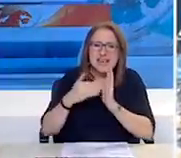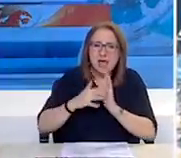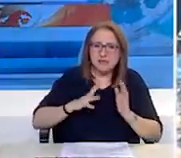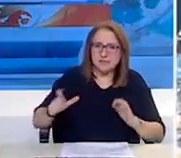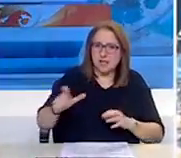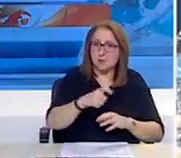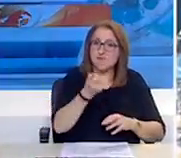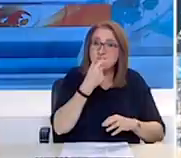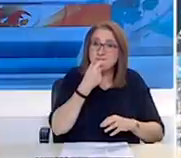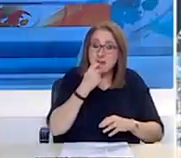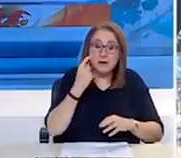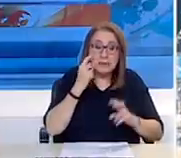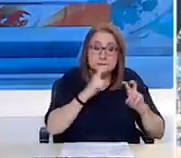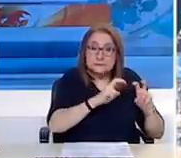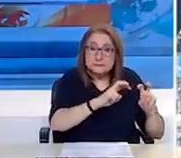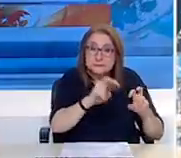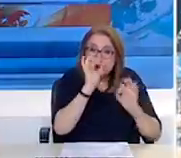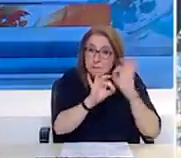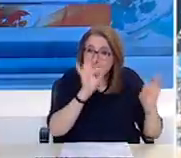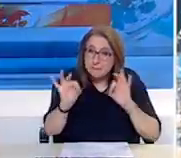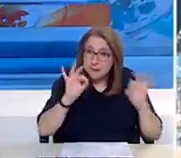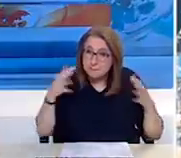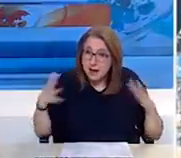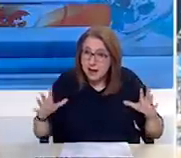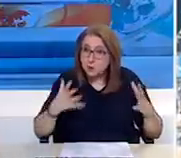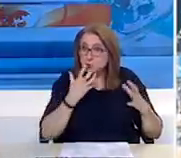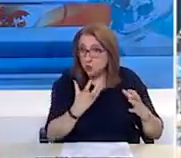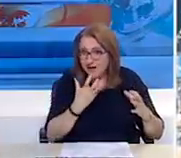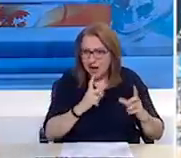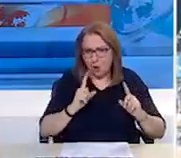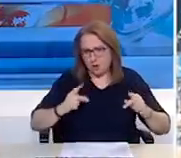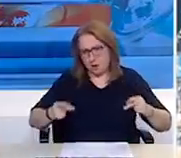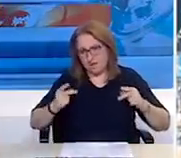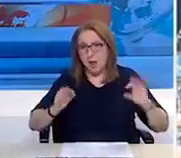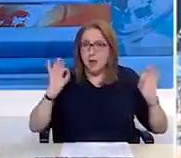εξέτασαν τα ποσοστά λίμωξης με το νέο κορονοϊό, σοβαρής λίμωξης από το νέο κορονοϊό